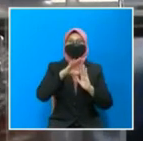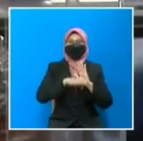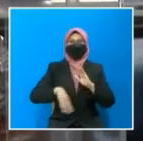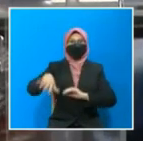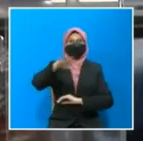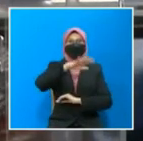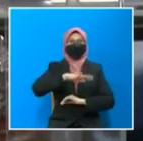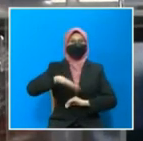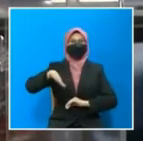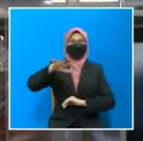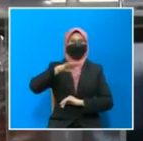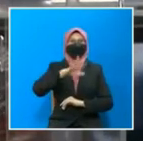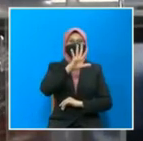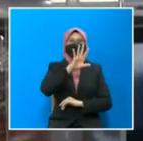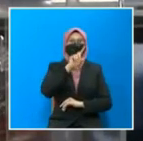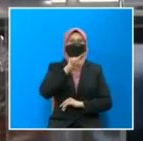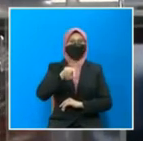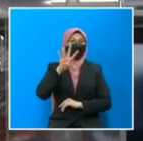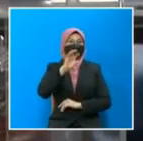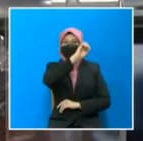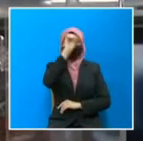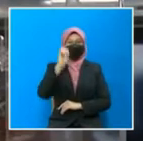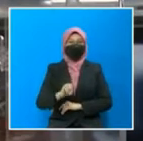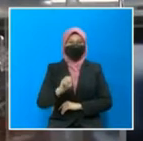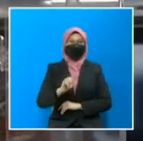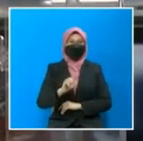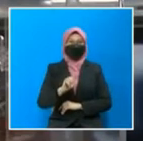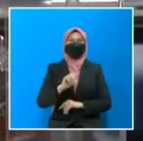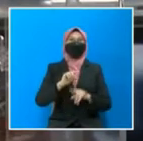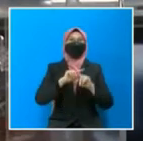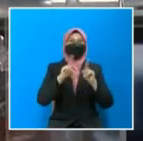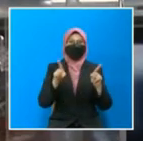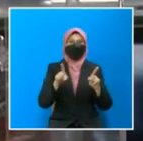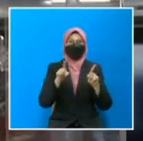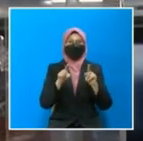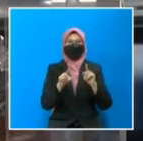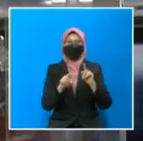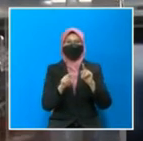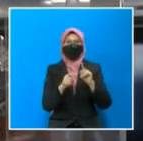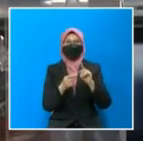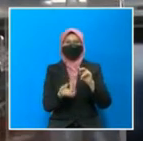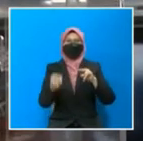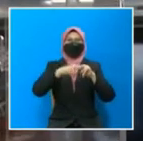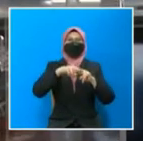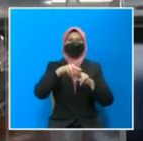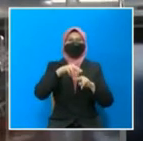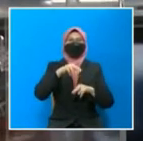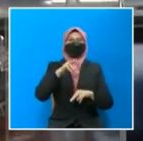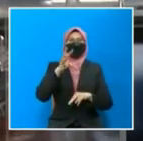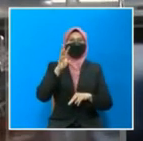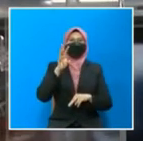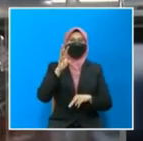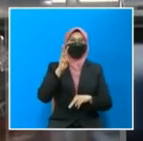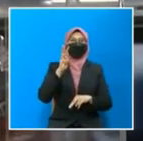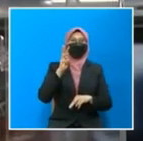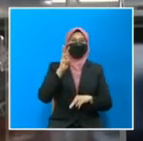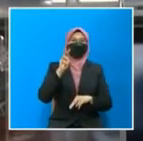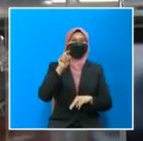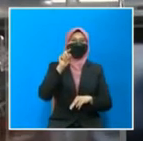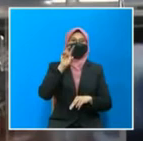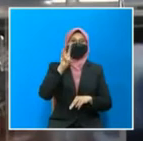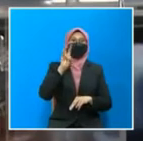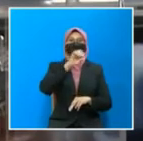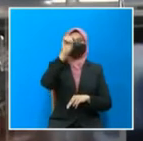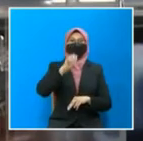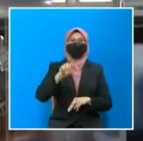ramalan 5.4%. Sebaliknya akan naik kepada 7%. Kadar pengangguran tidak akan dikurangkan